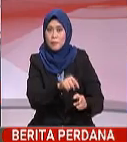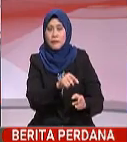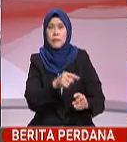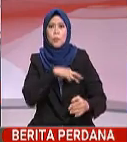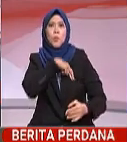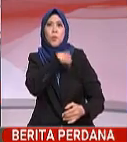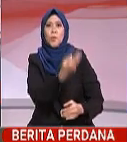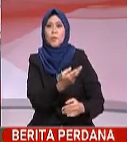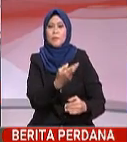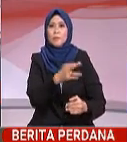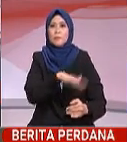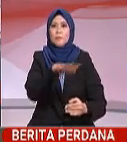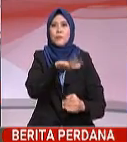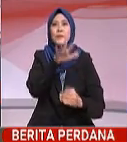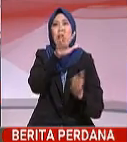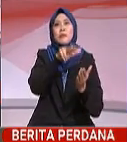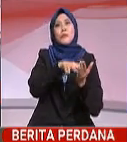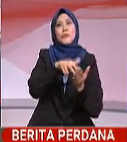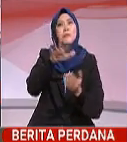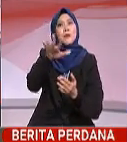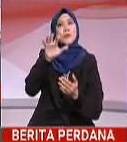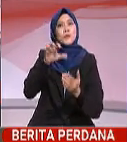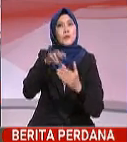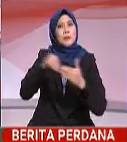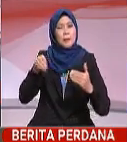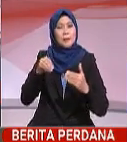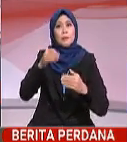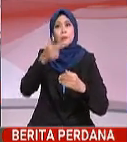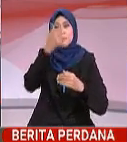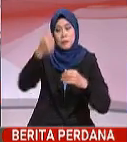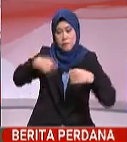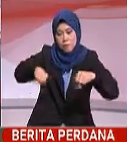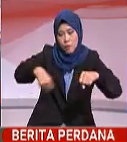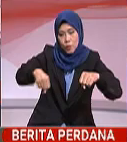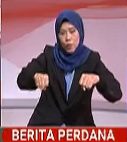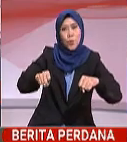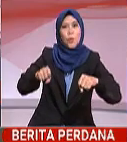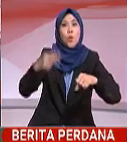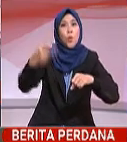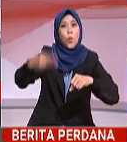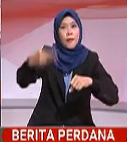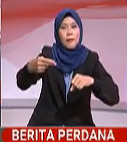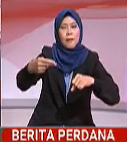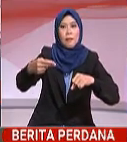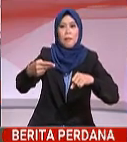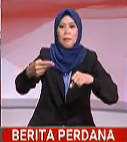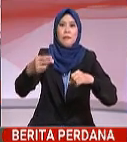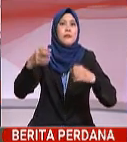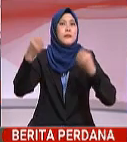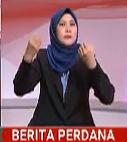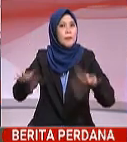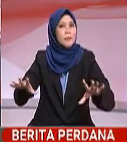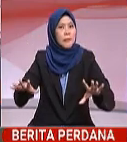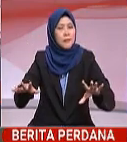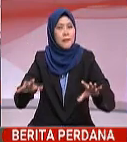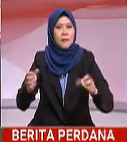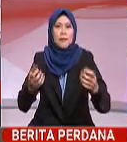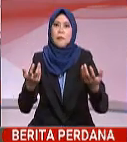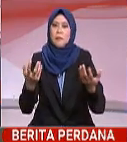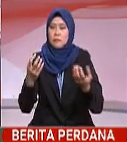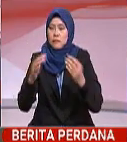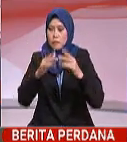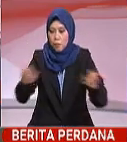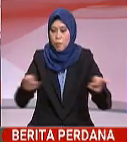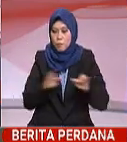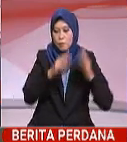mengalami kerugian kira-kira RM3,500 selepas motosikal Honda ES5 miliknya hilang di kawasan perumahan